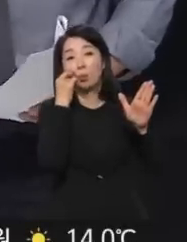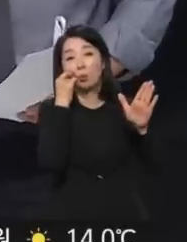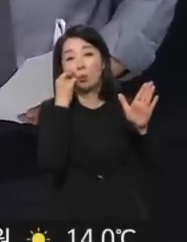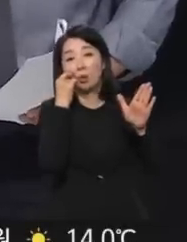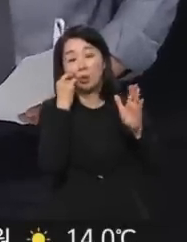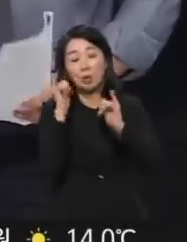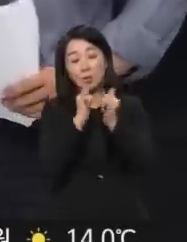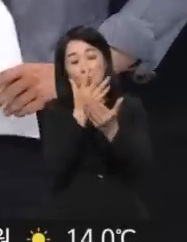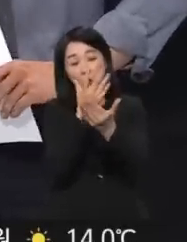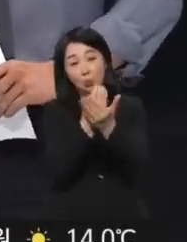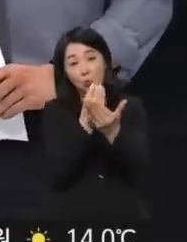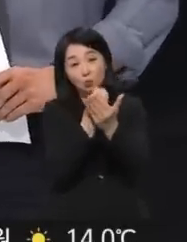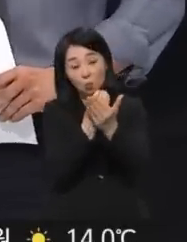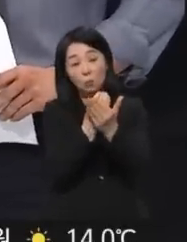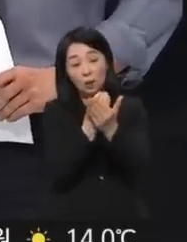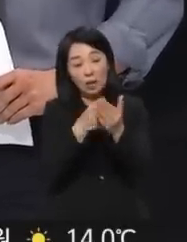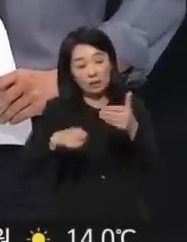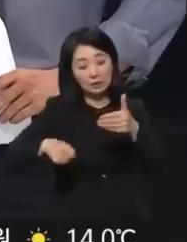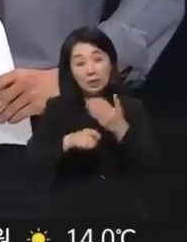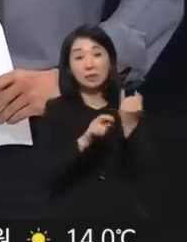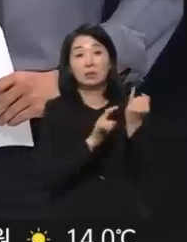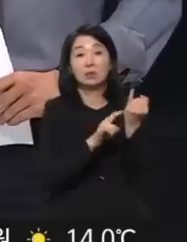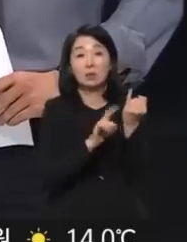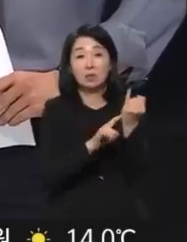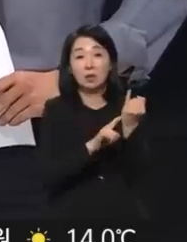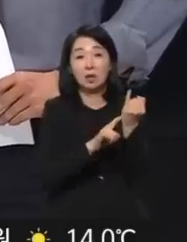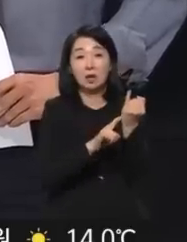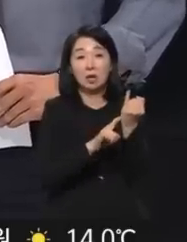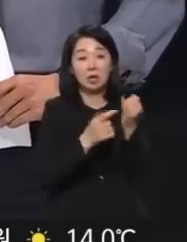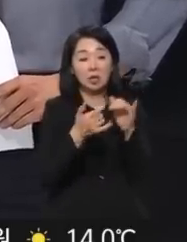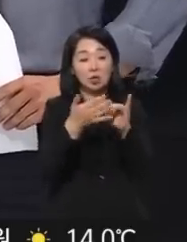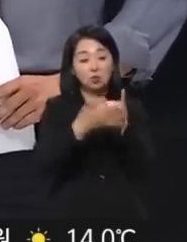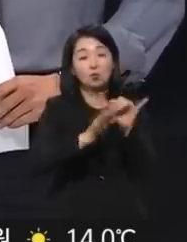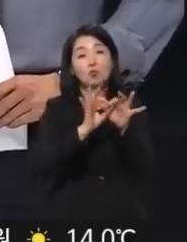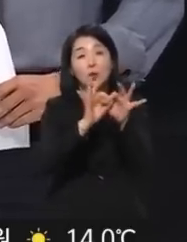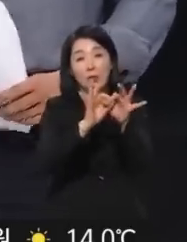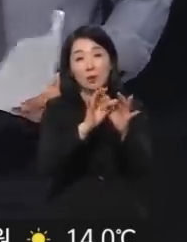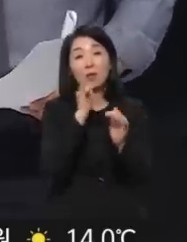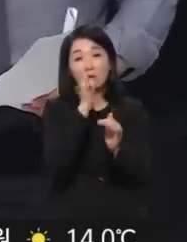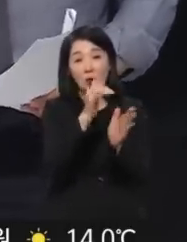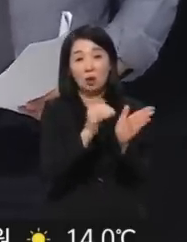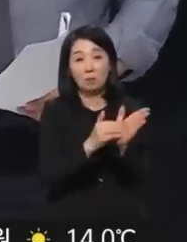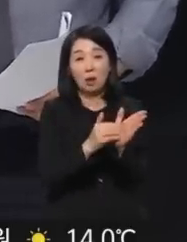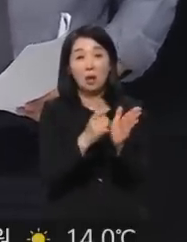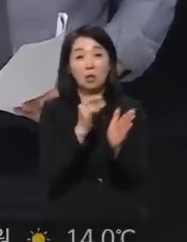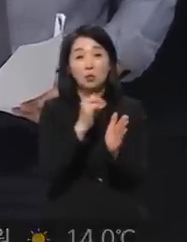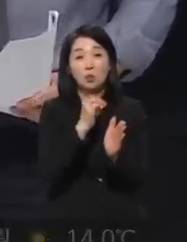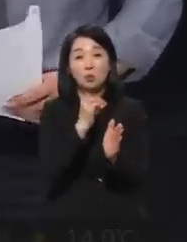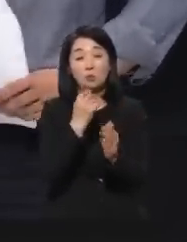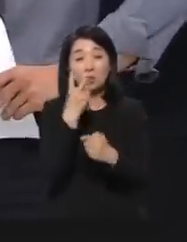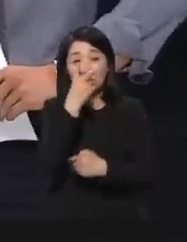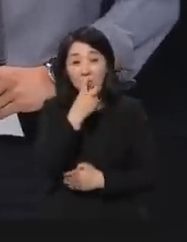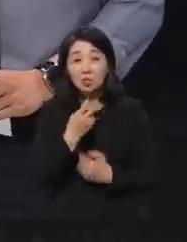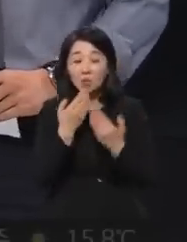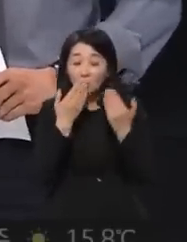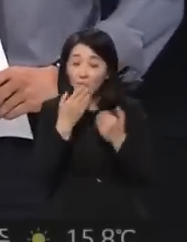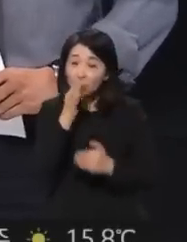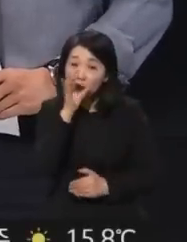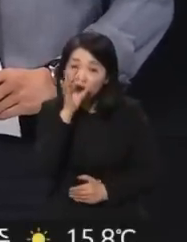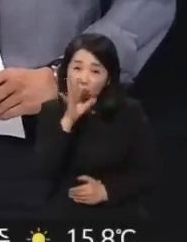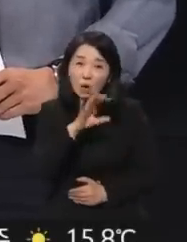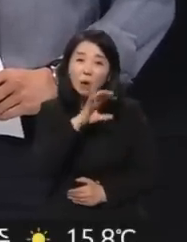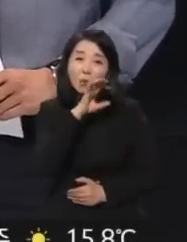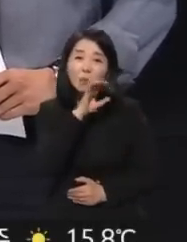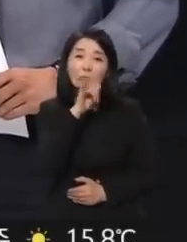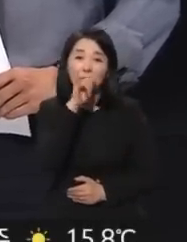통화 녹취록의 당사자인 첼리스트가 더 탐사에 연락을 해왔다고 합니다. 조금 지켜주실 수 없었나요? 라는 원망이